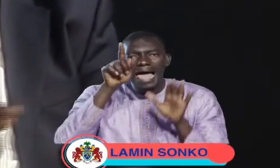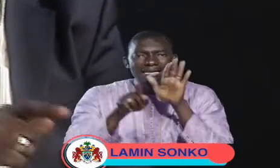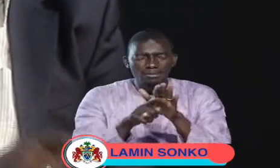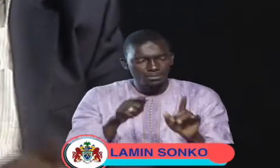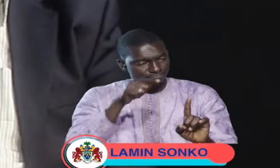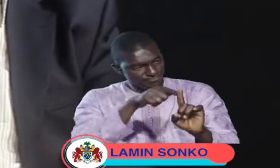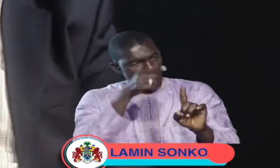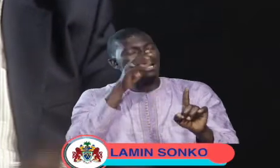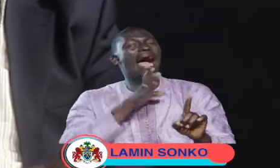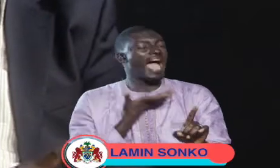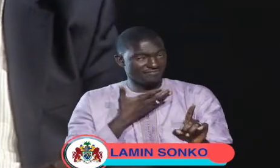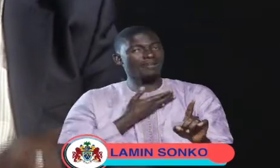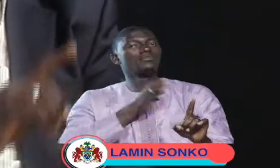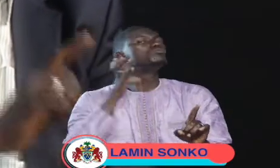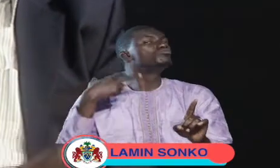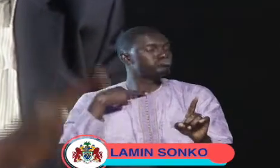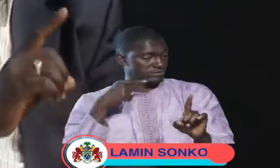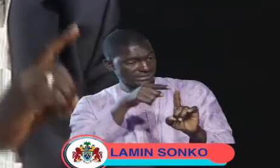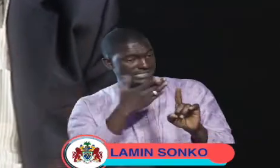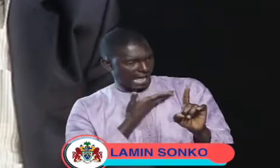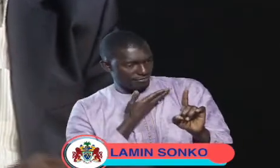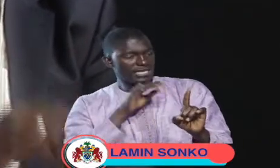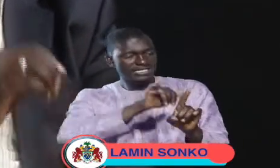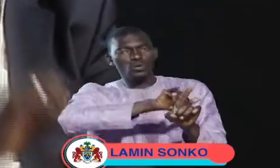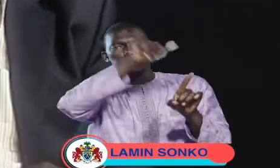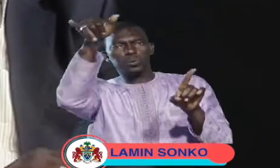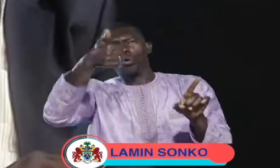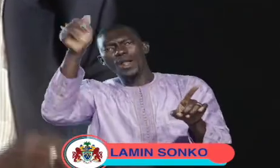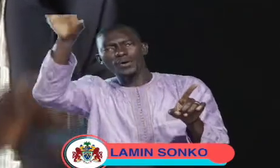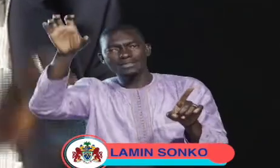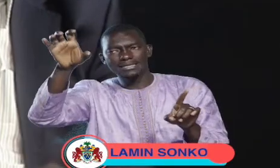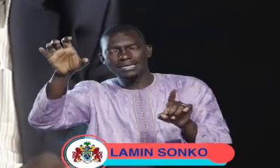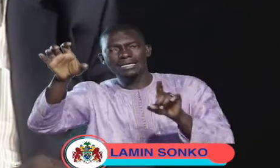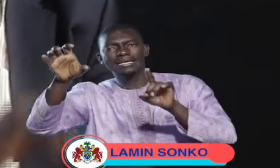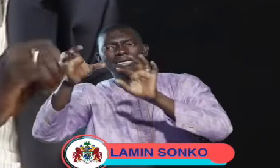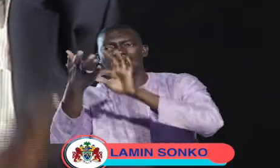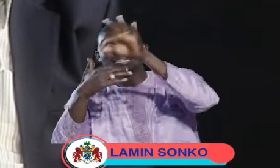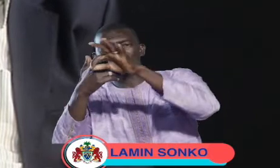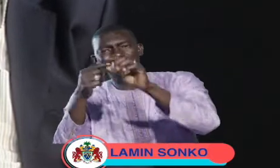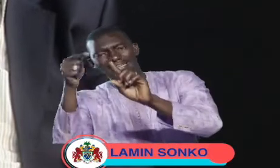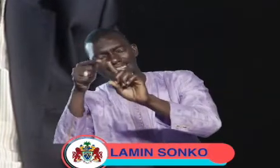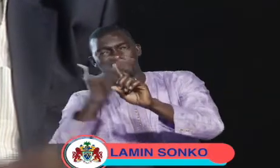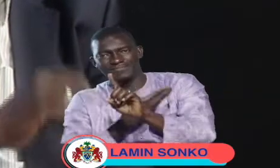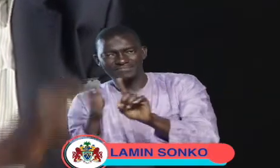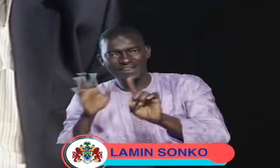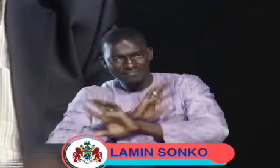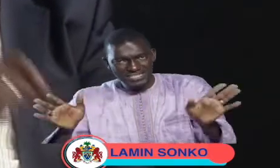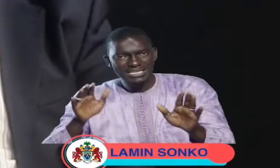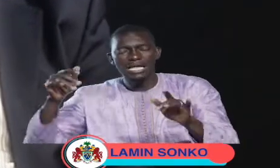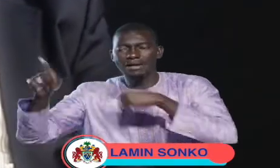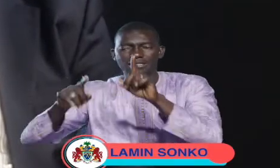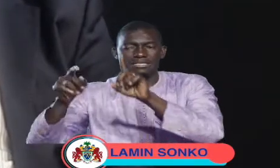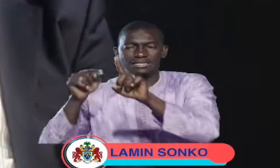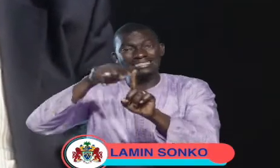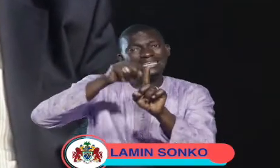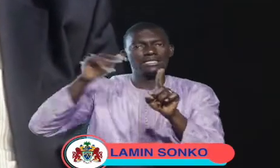aso ne e wot ilo kundon ni isa nara misal fa bedete ni modo mata nyola banko do ka menka kuran ka so ni bogol to et nara gambe jam misal